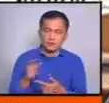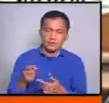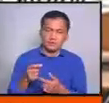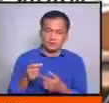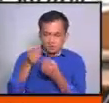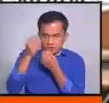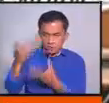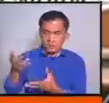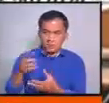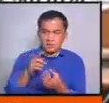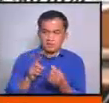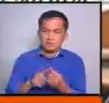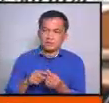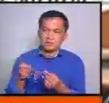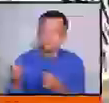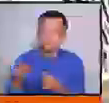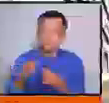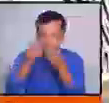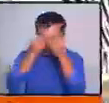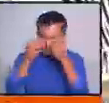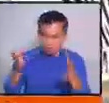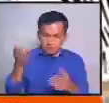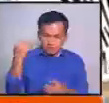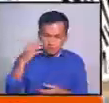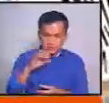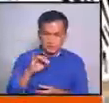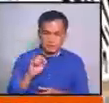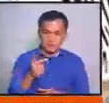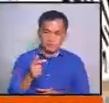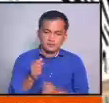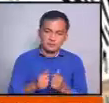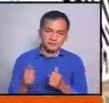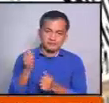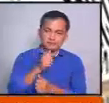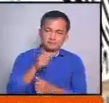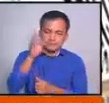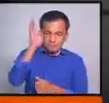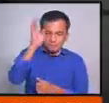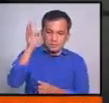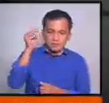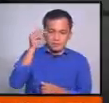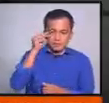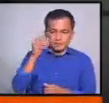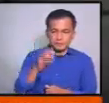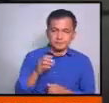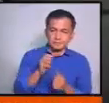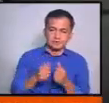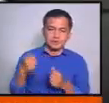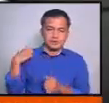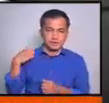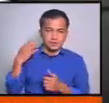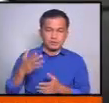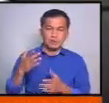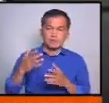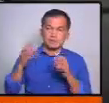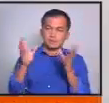information packet tungkol sa mga isinawala ni dating CIDG Chief Benjamin Magalong sa isang executive